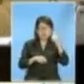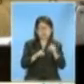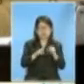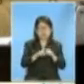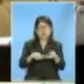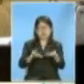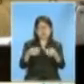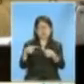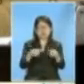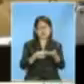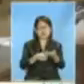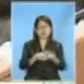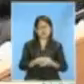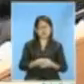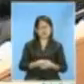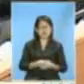เอาเชิญ ท่านประธานต่อฮะ